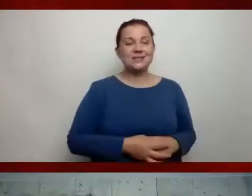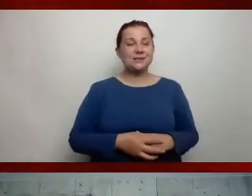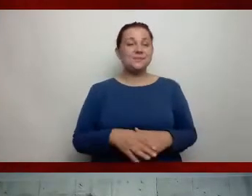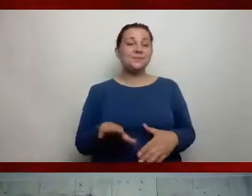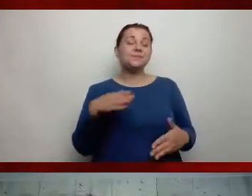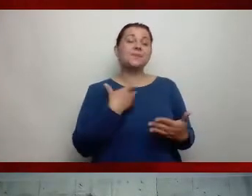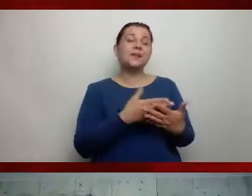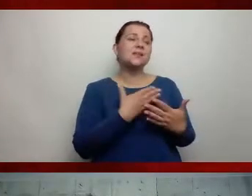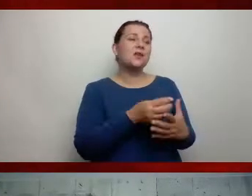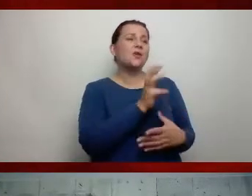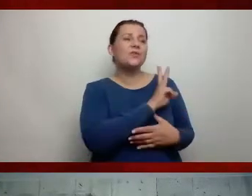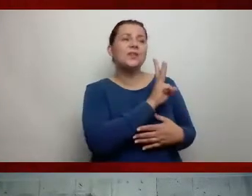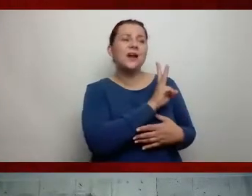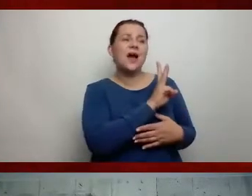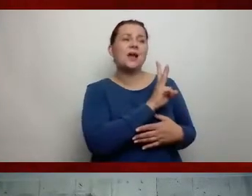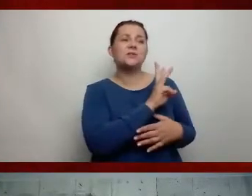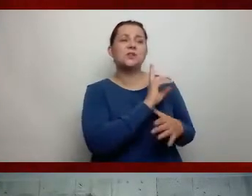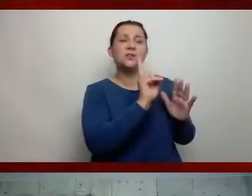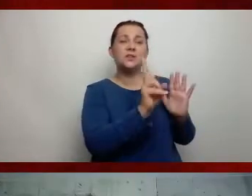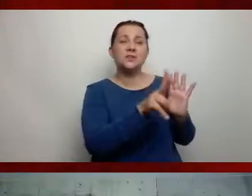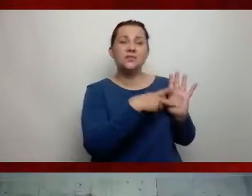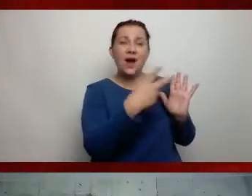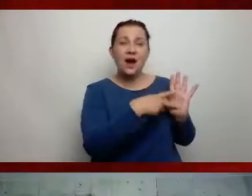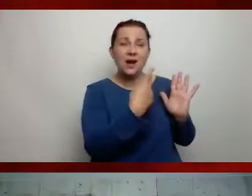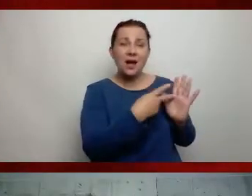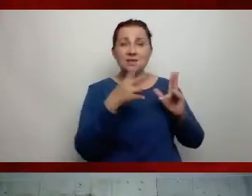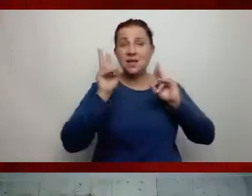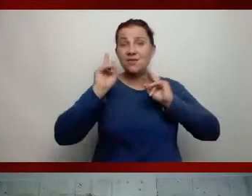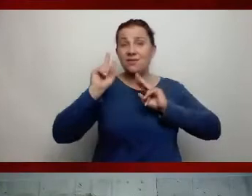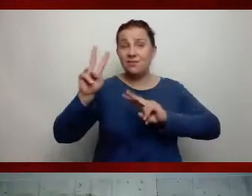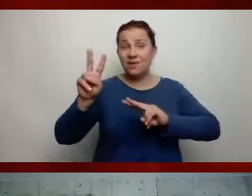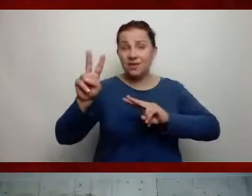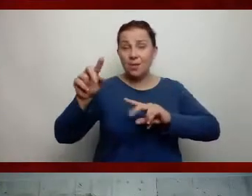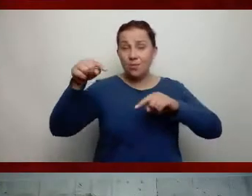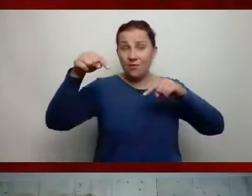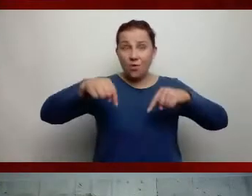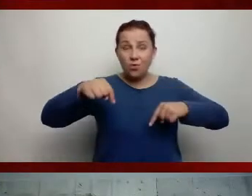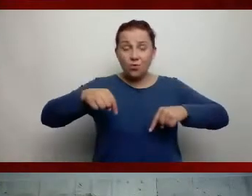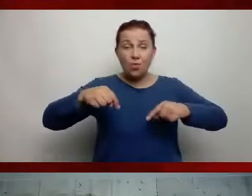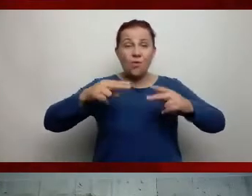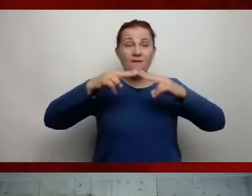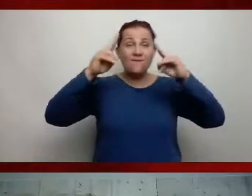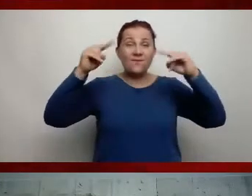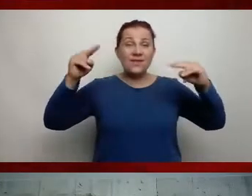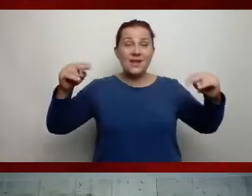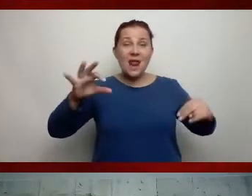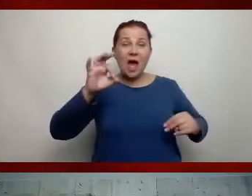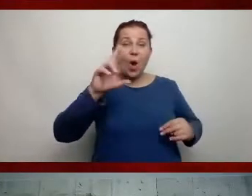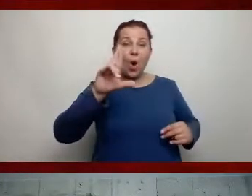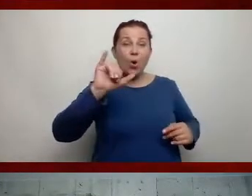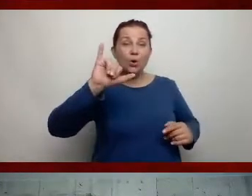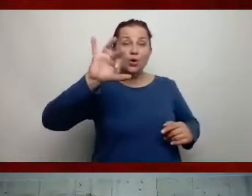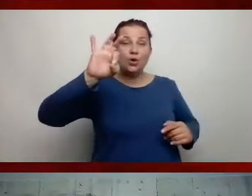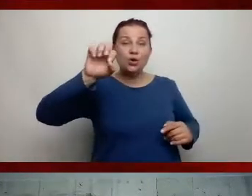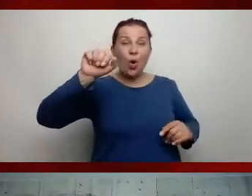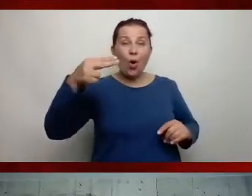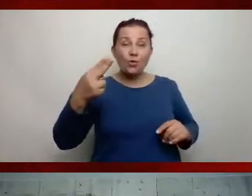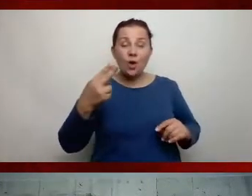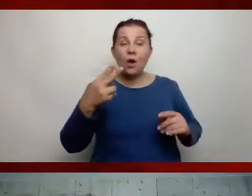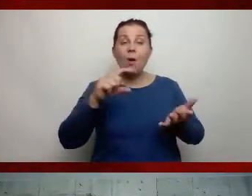Witkacy dwukrotnie wynajmował tutaj w willi Orion pokój dla